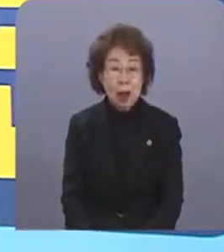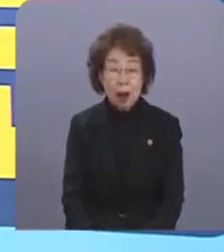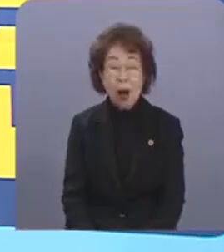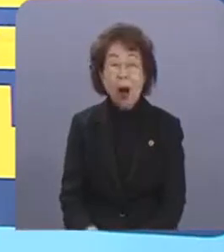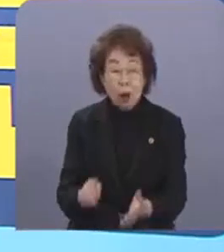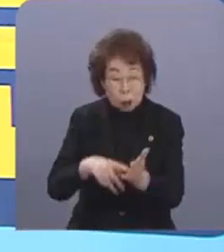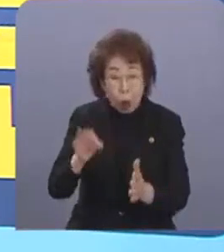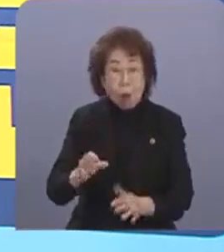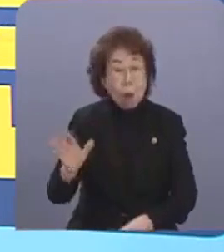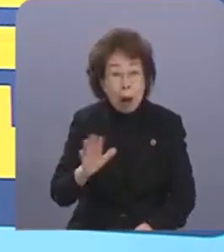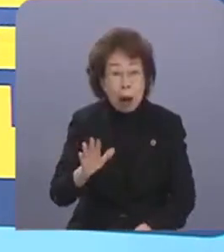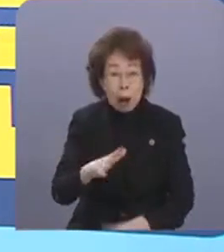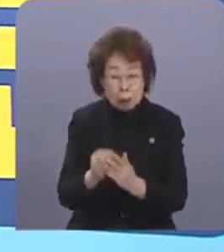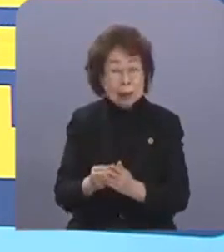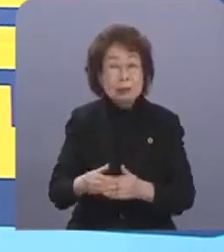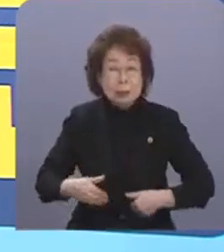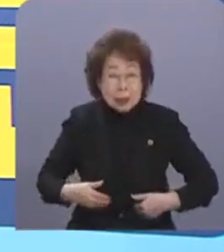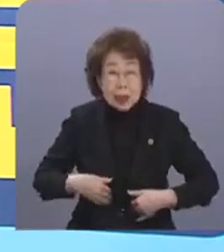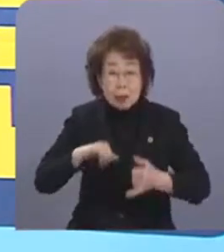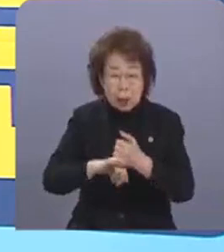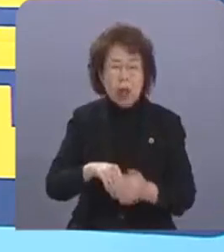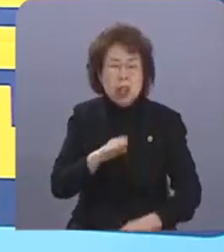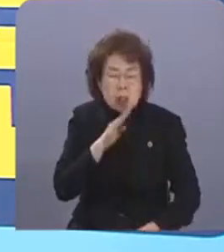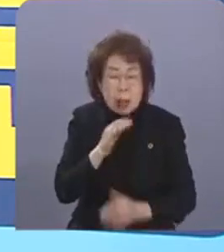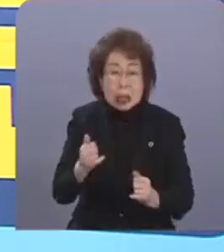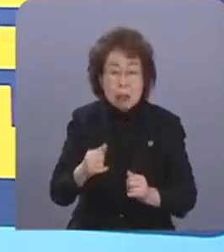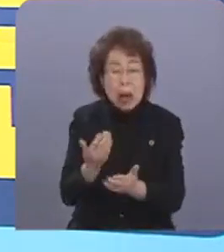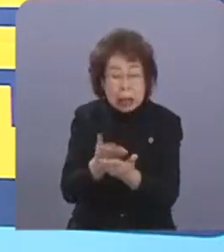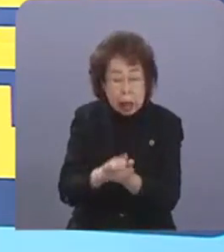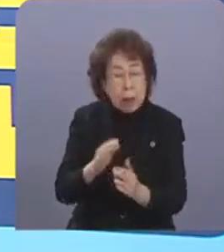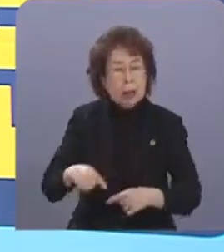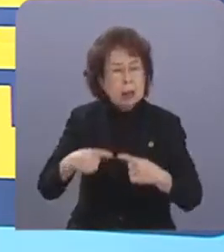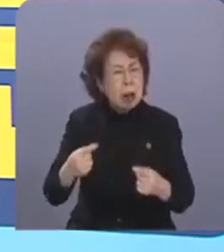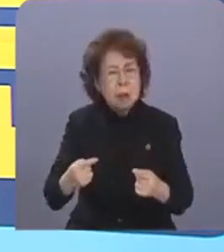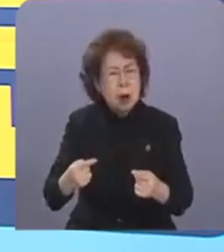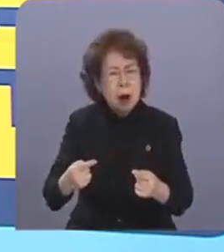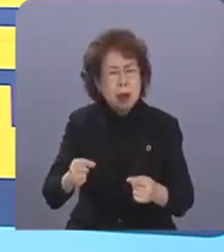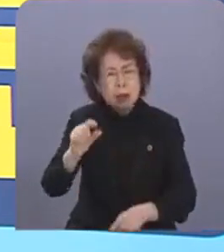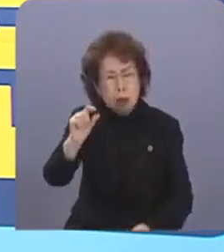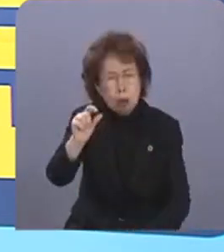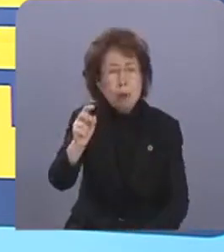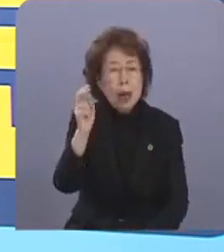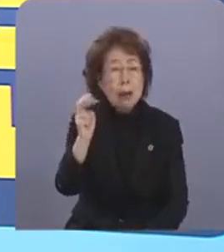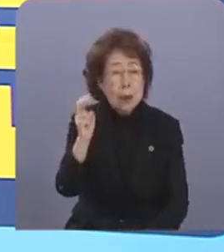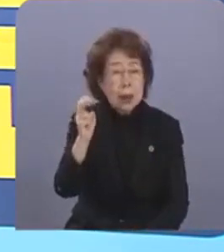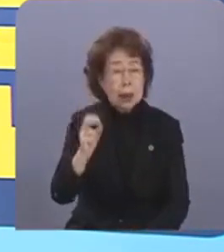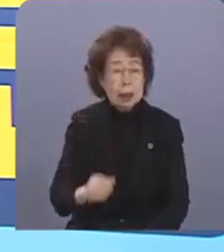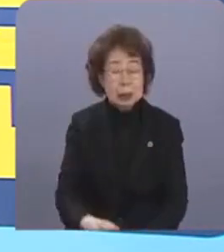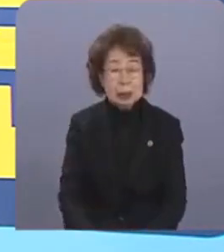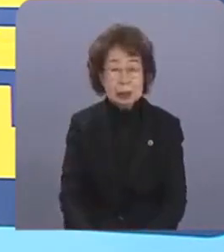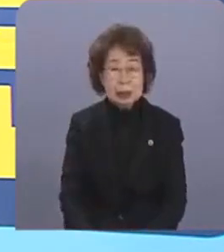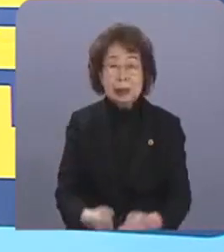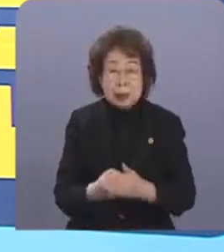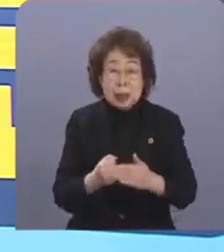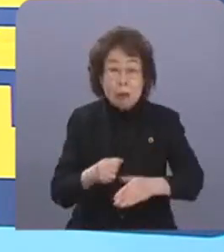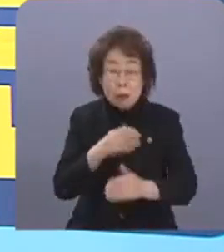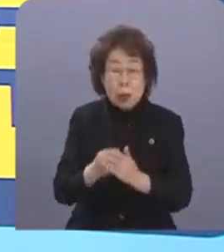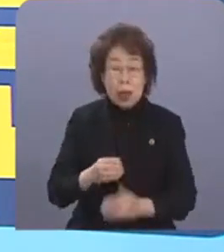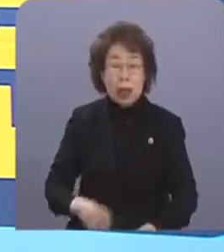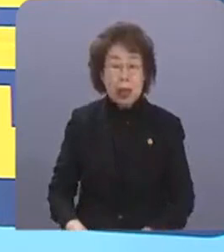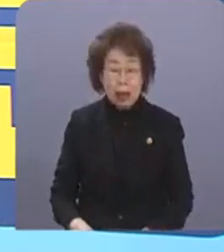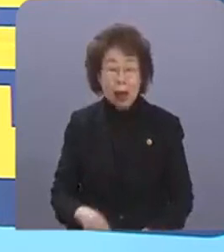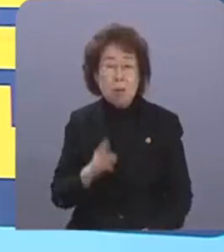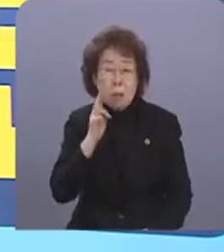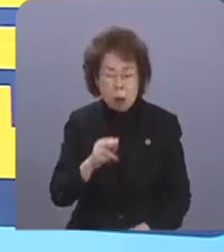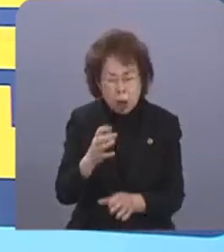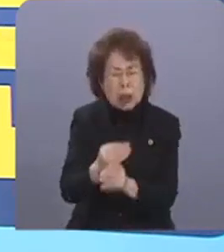되지 않으면 실제 주민들이 재개발에 참여하는 빈도가 굉장히 낮을 것이다. 그렇다고 하면